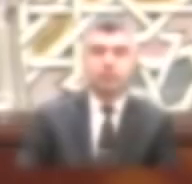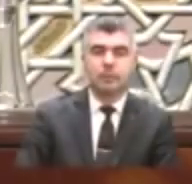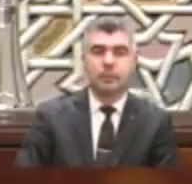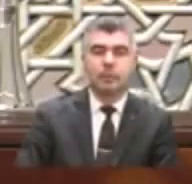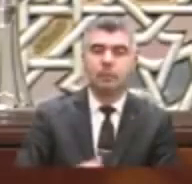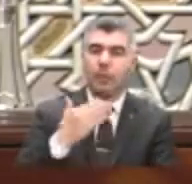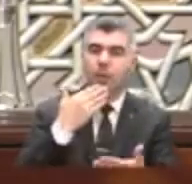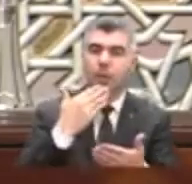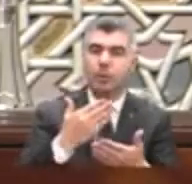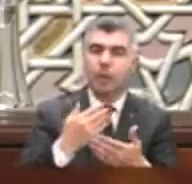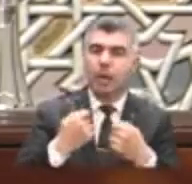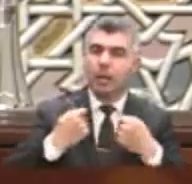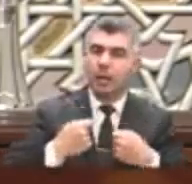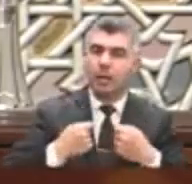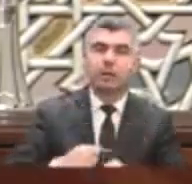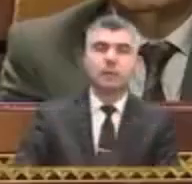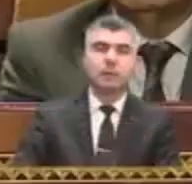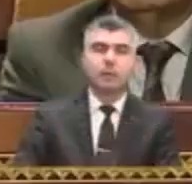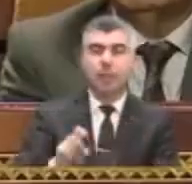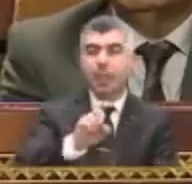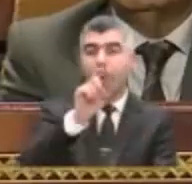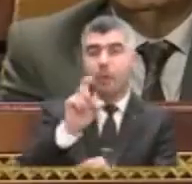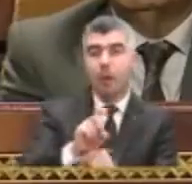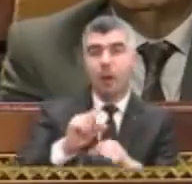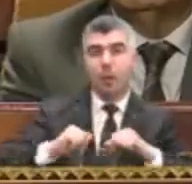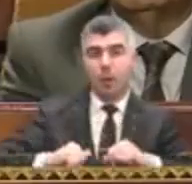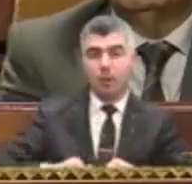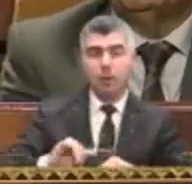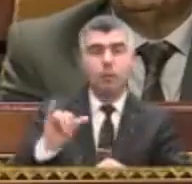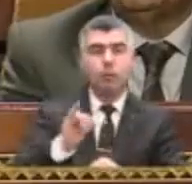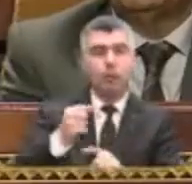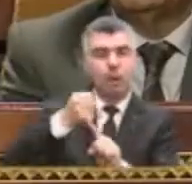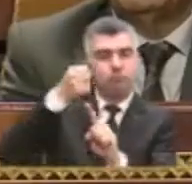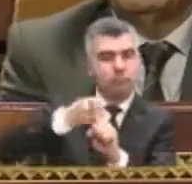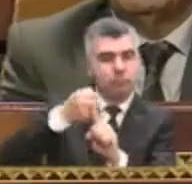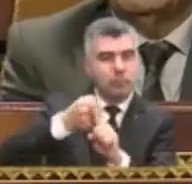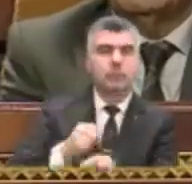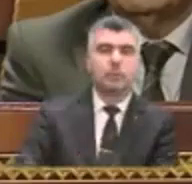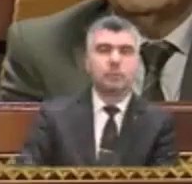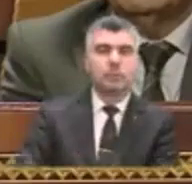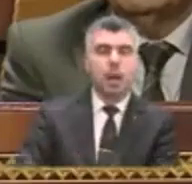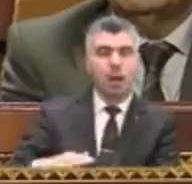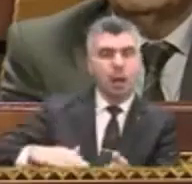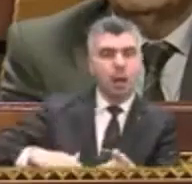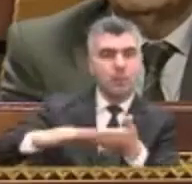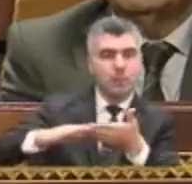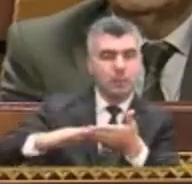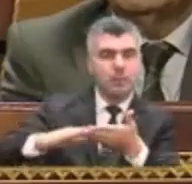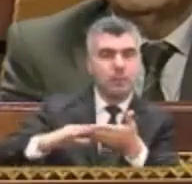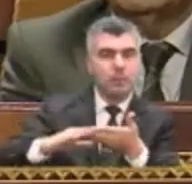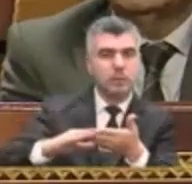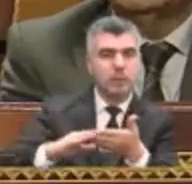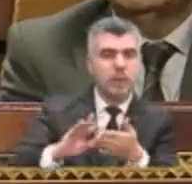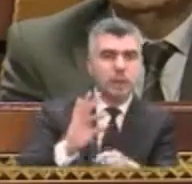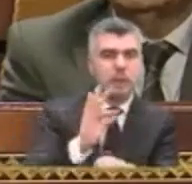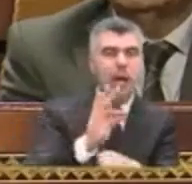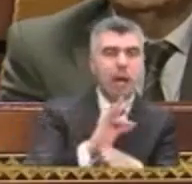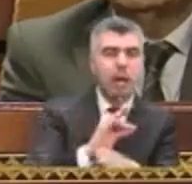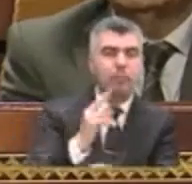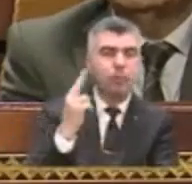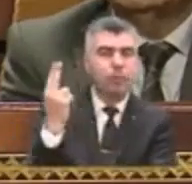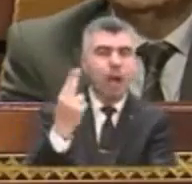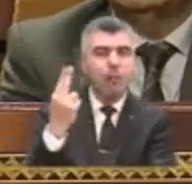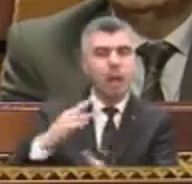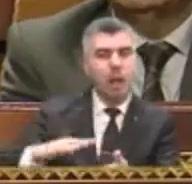شكرا سيد الرئيس محترم نسائكم السيد الوزير على الجهود المبذوله لتحسين جوده التعليم العالي والنهوض